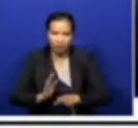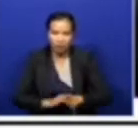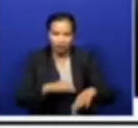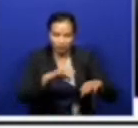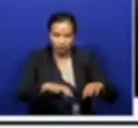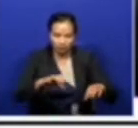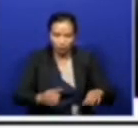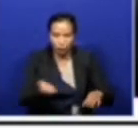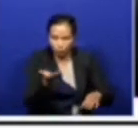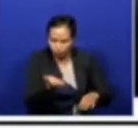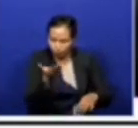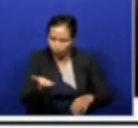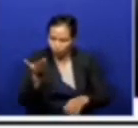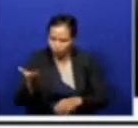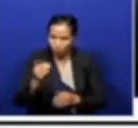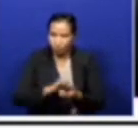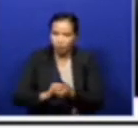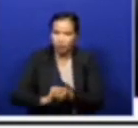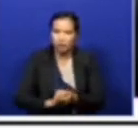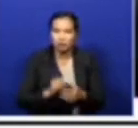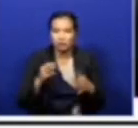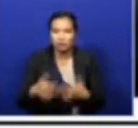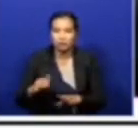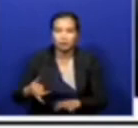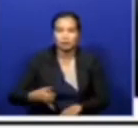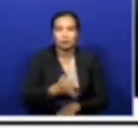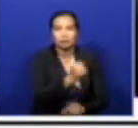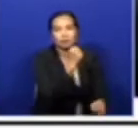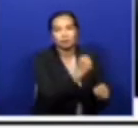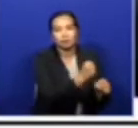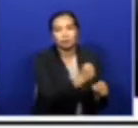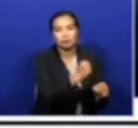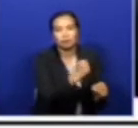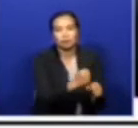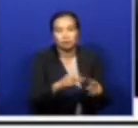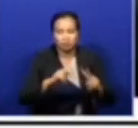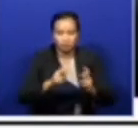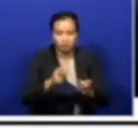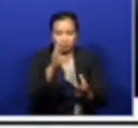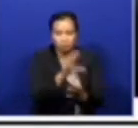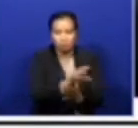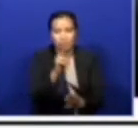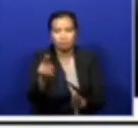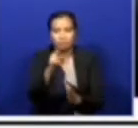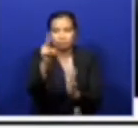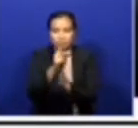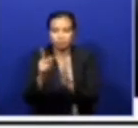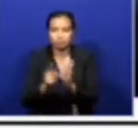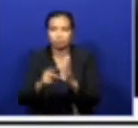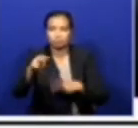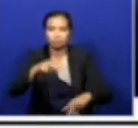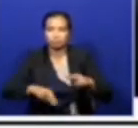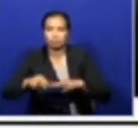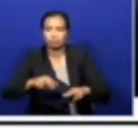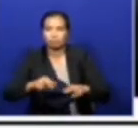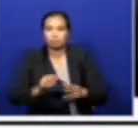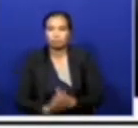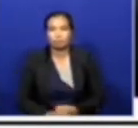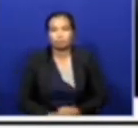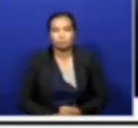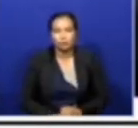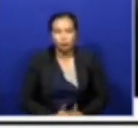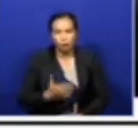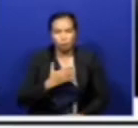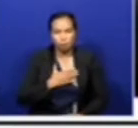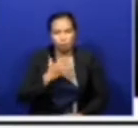งจะไปทำหน้าที่ในการที่จะบังคับใช้กฎหมายหรือว่ากำกับดูแลซึ่งตรงนี้ผมคิดว่